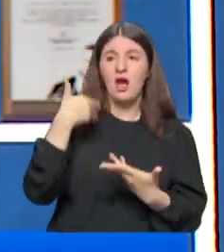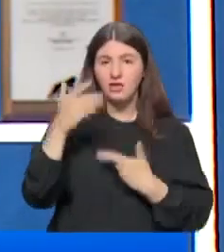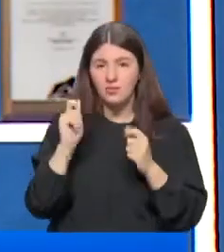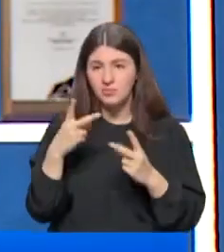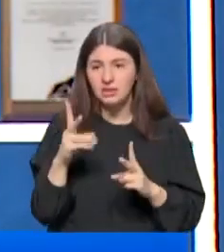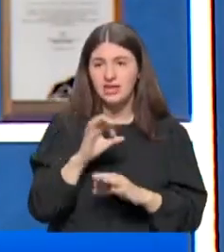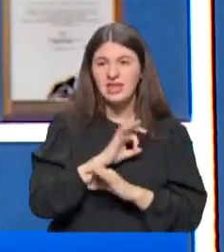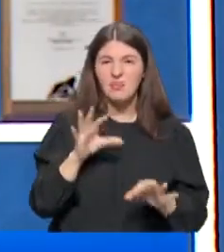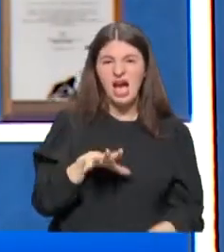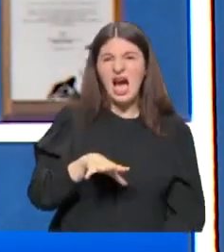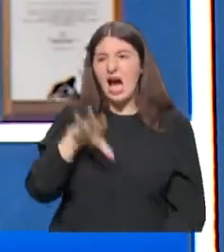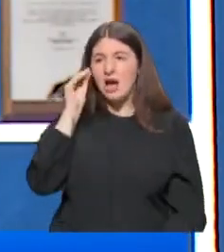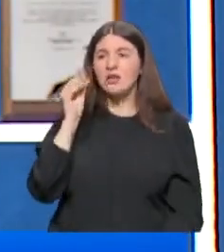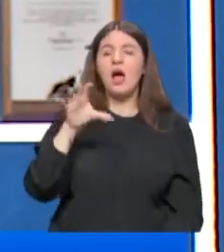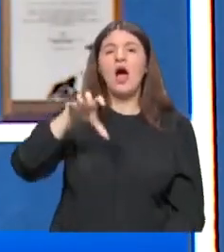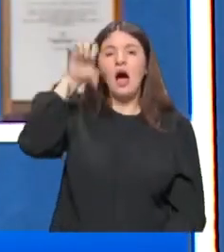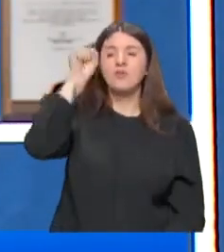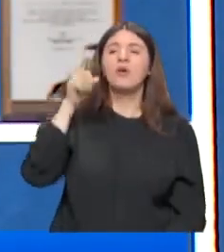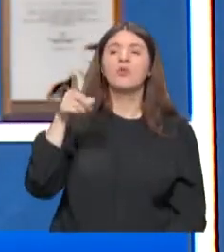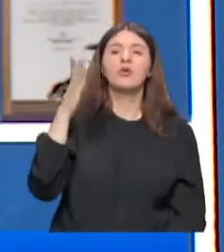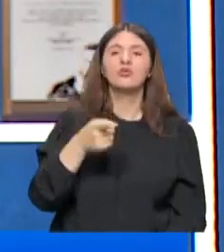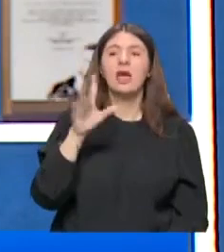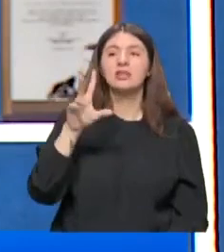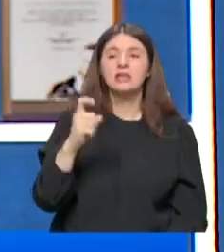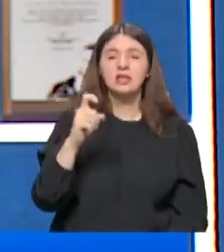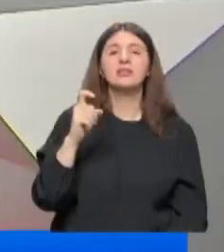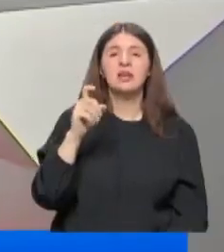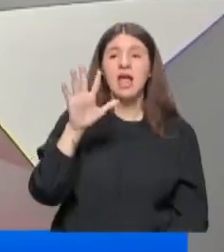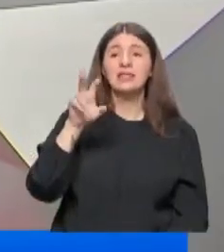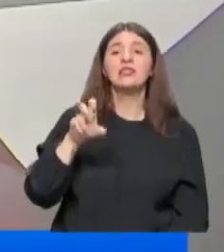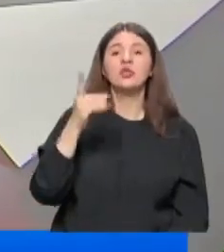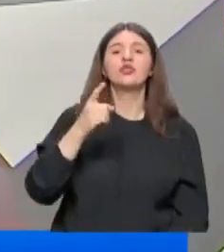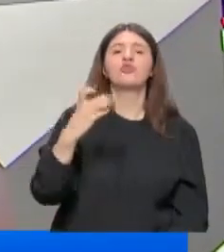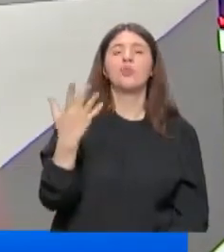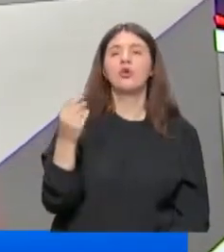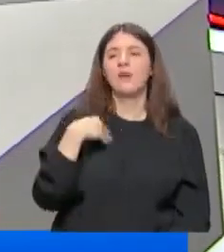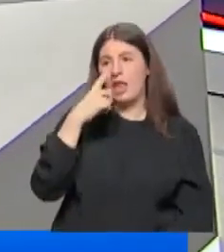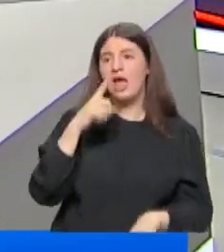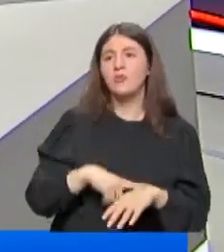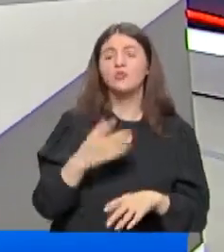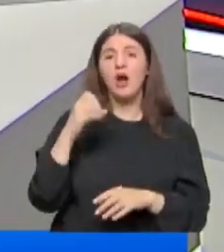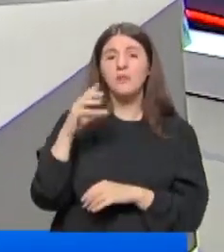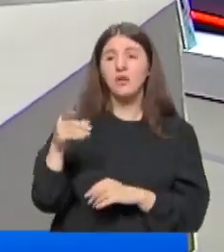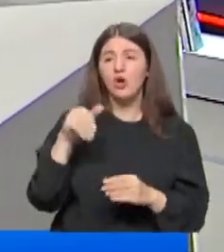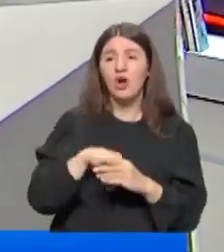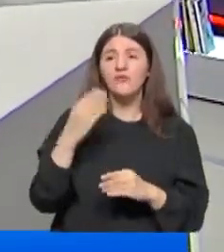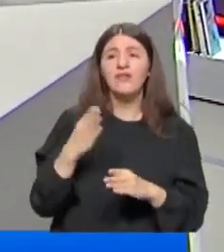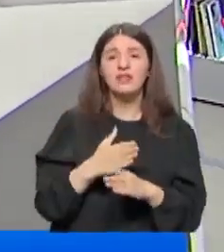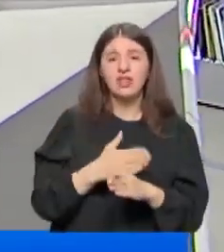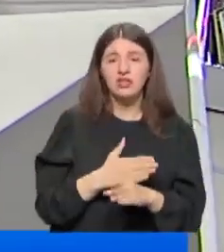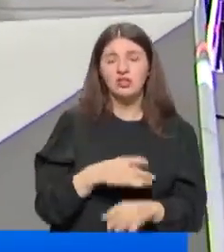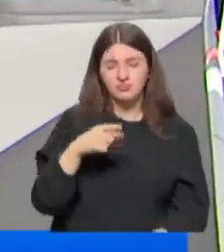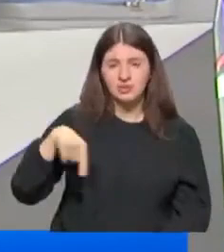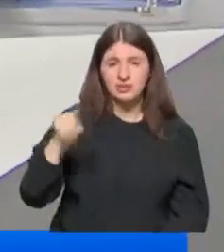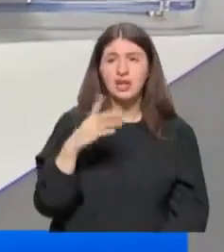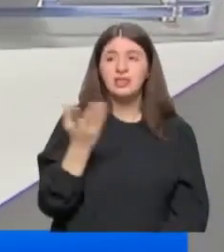anlatabilsek, tam bir anlasalar, tamam, kavrasalar, bu %58 değil %95 olur. Ben ona eminim. Şudur yani. Çünkü değil mi efendim? AK Parti'ye oy veren vatandaşlarımızın